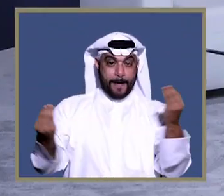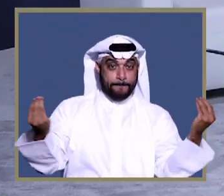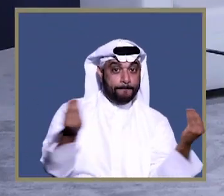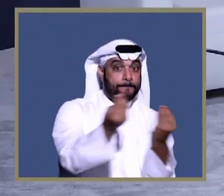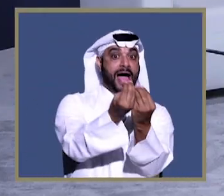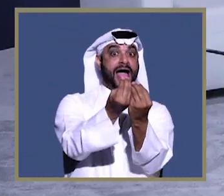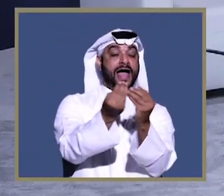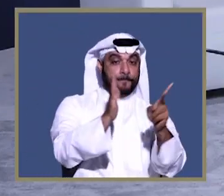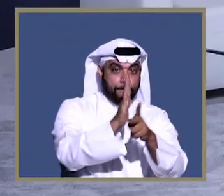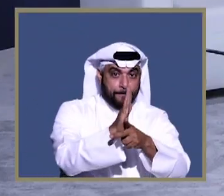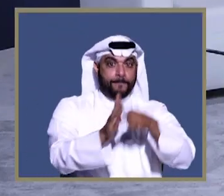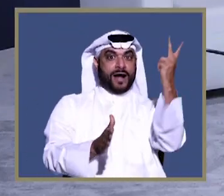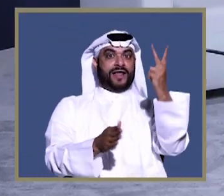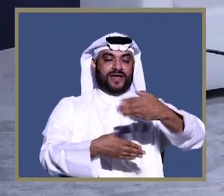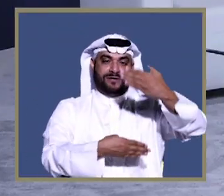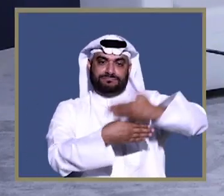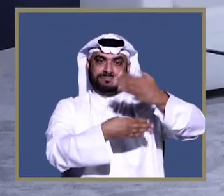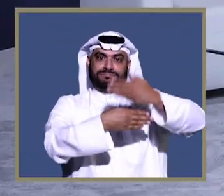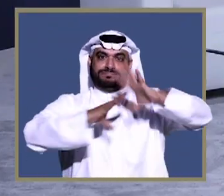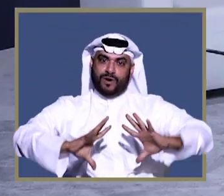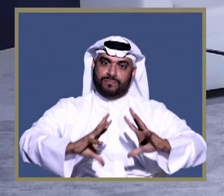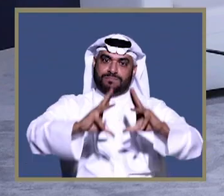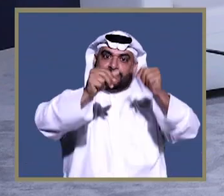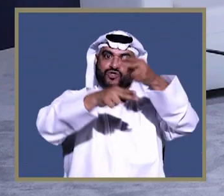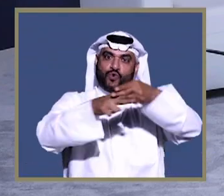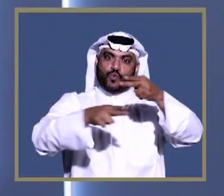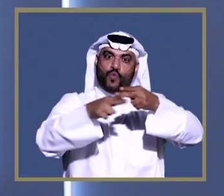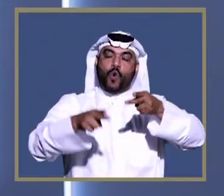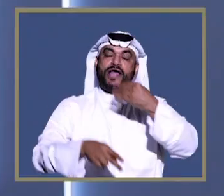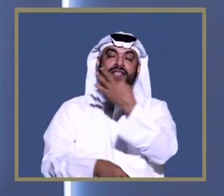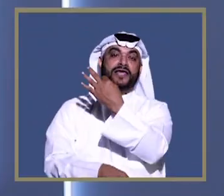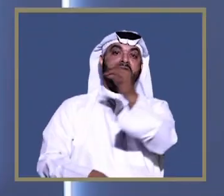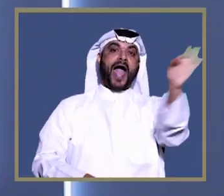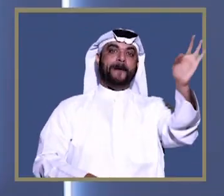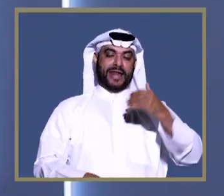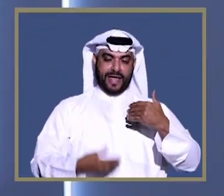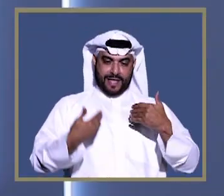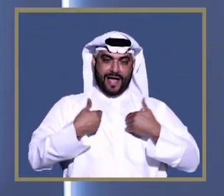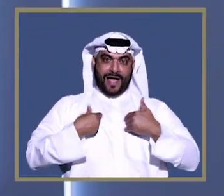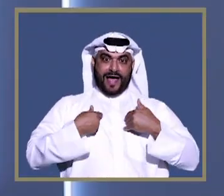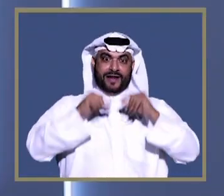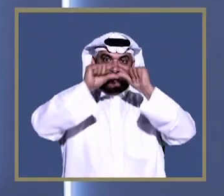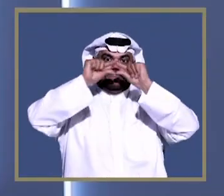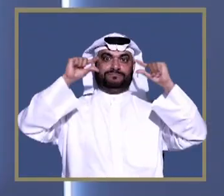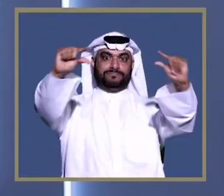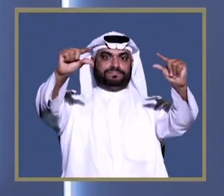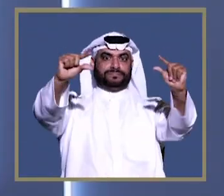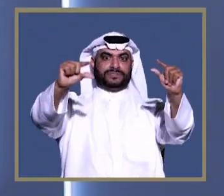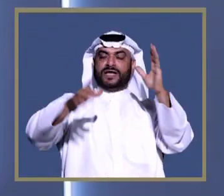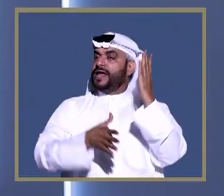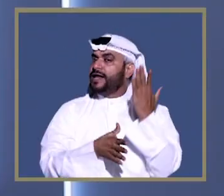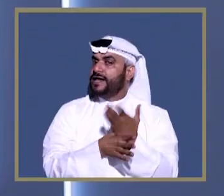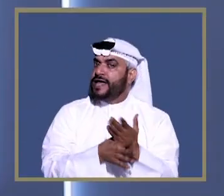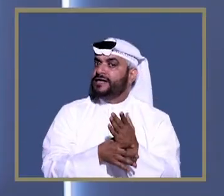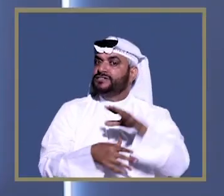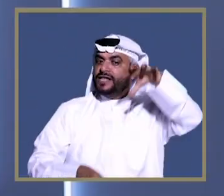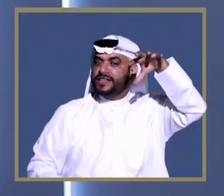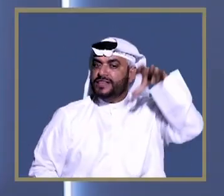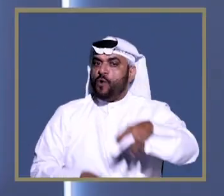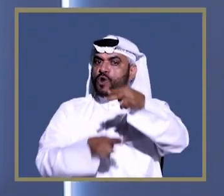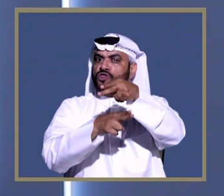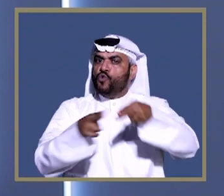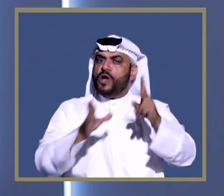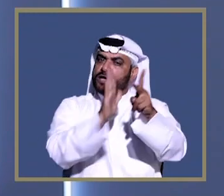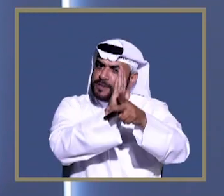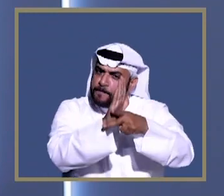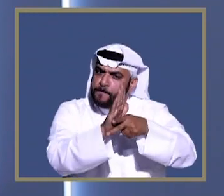معا نعيد البناء ونستعيد السيادة، هذا الشعار رفعته لأني أظن بأن البلد بحاجة